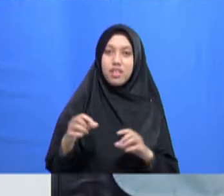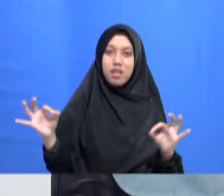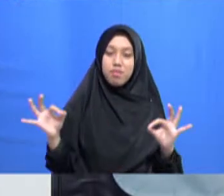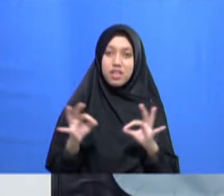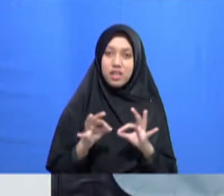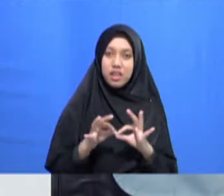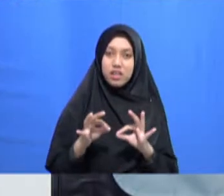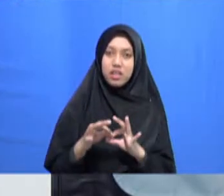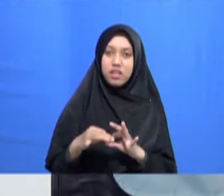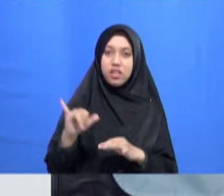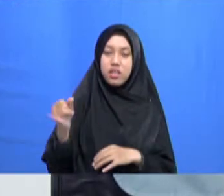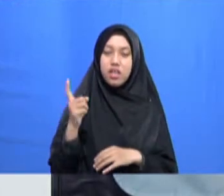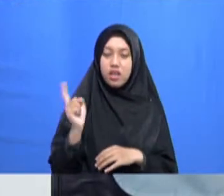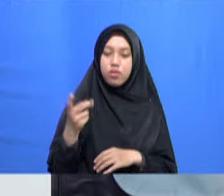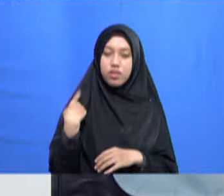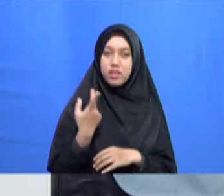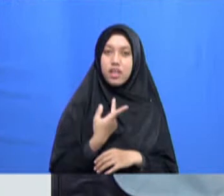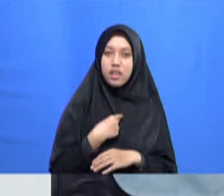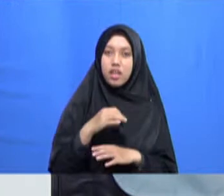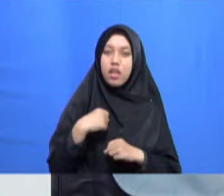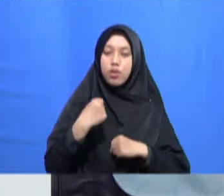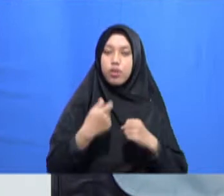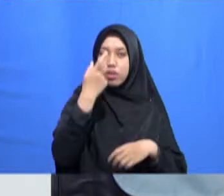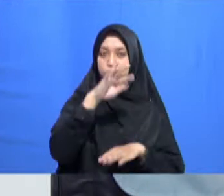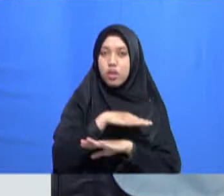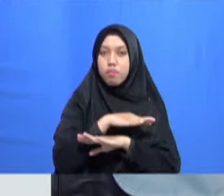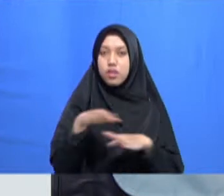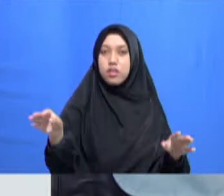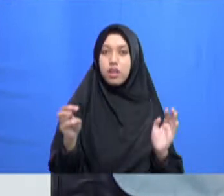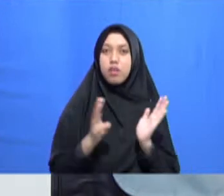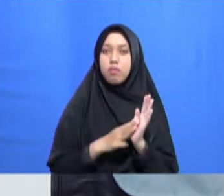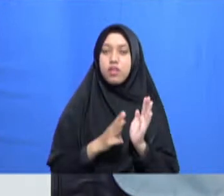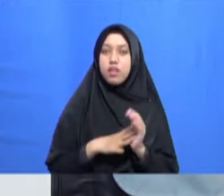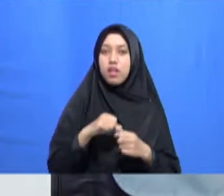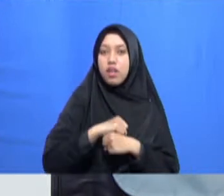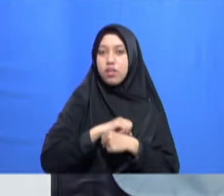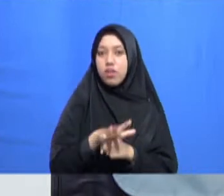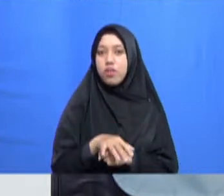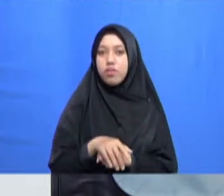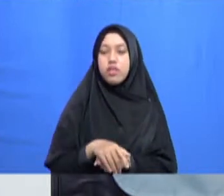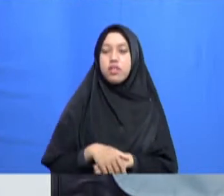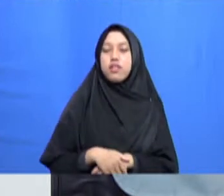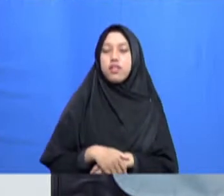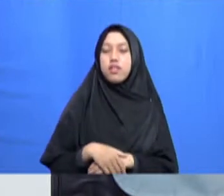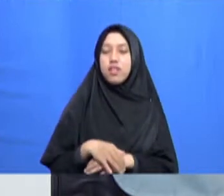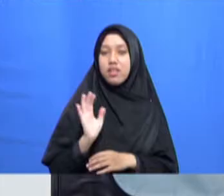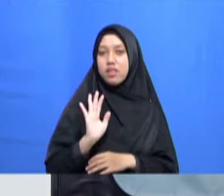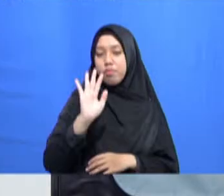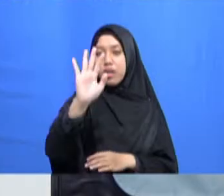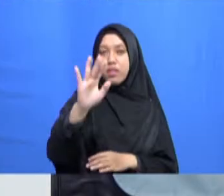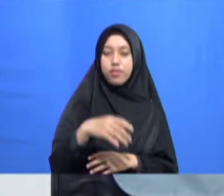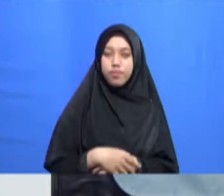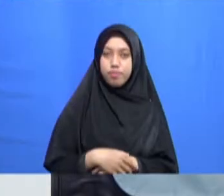kita lakukan dalam menyelesaikan masalah COVID-19 di masa-masa yang akan datang. Ini harus